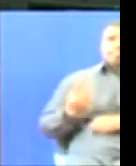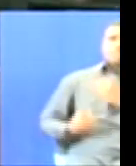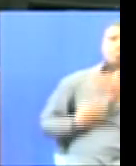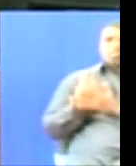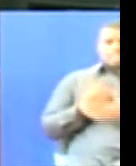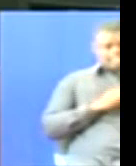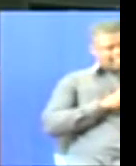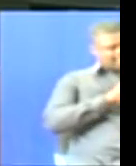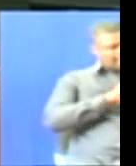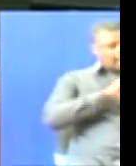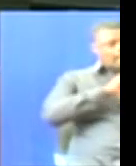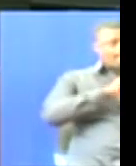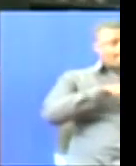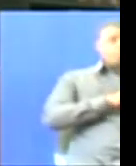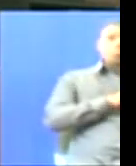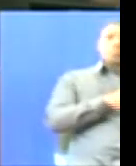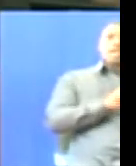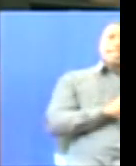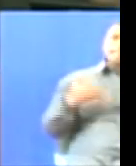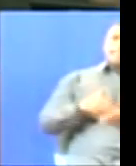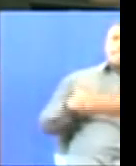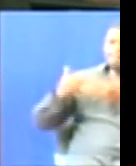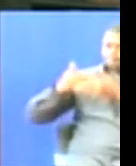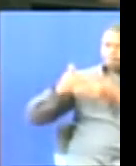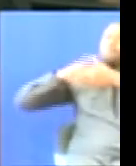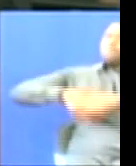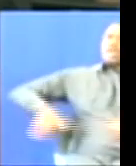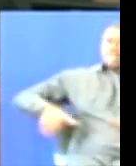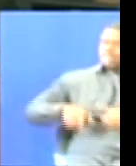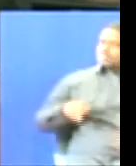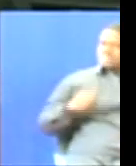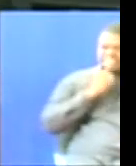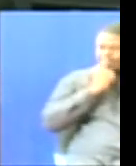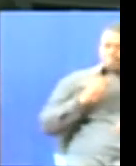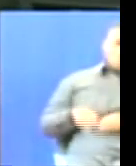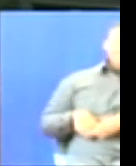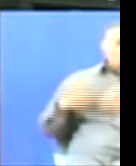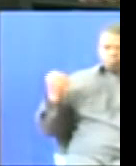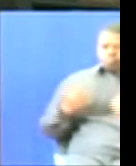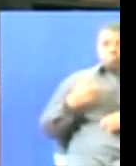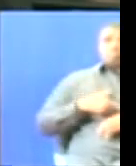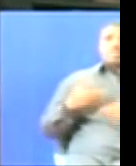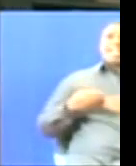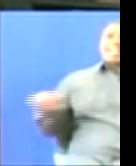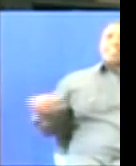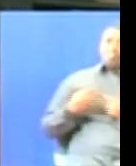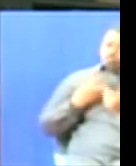Rusahunga kwenda Rusumo mpakani, kimechakaa kupita kawaida. Na muda mrefu nimekuwa nikiongelea swala hili.